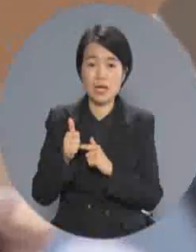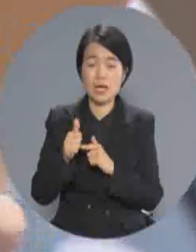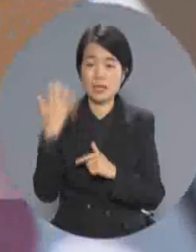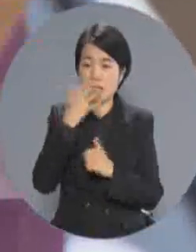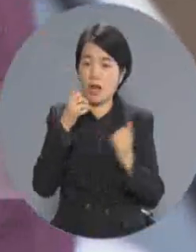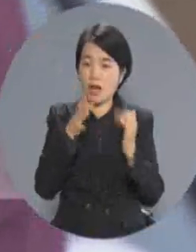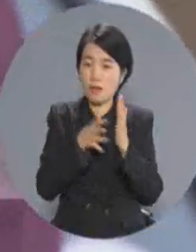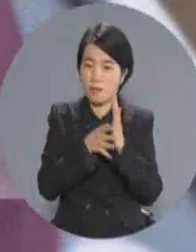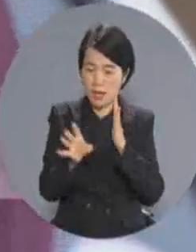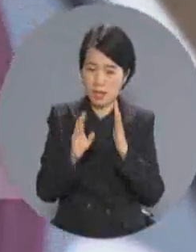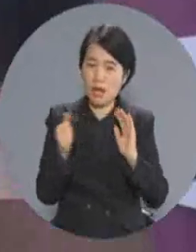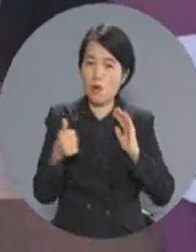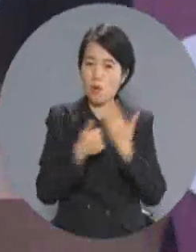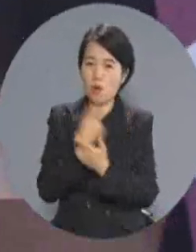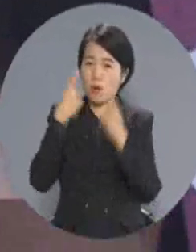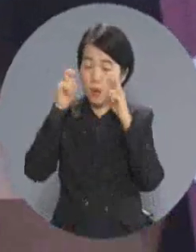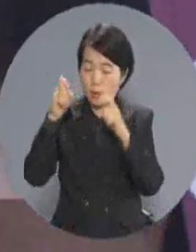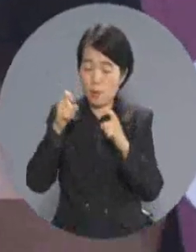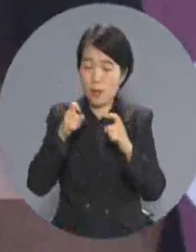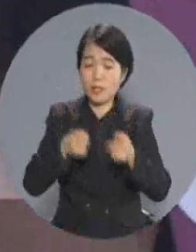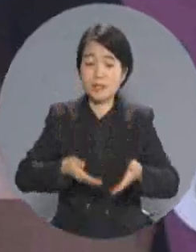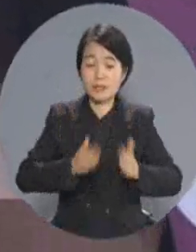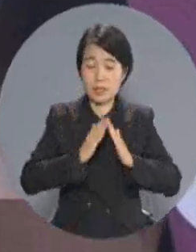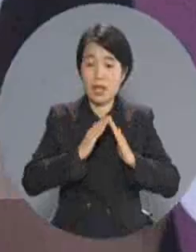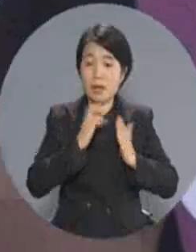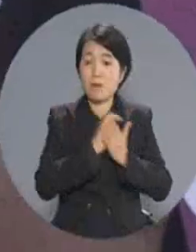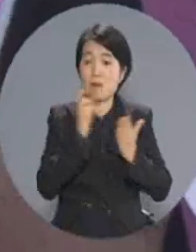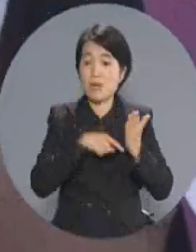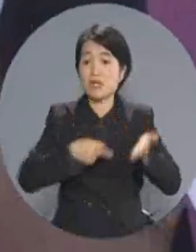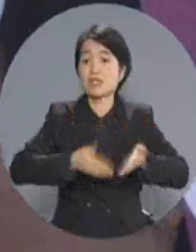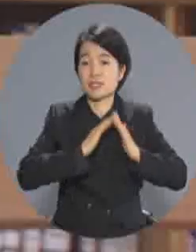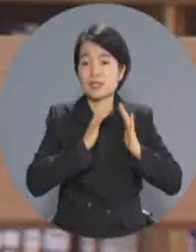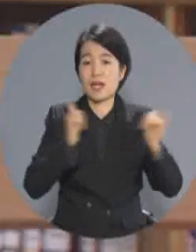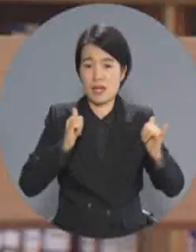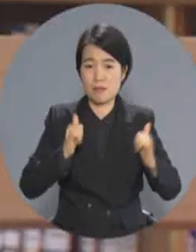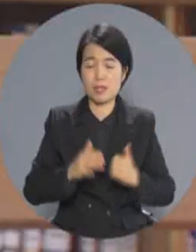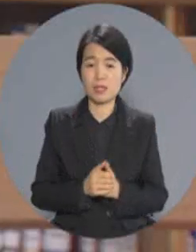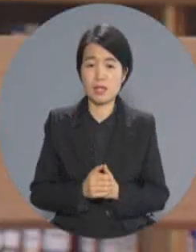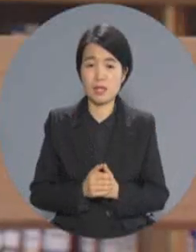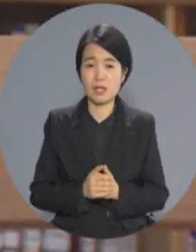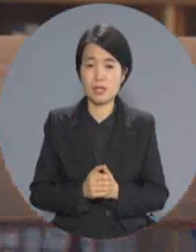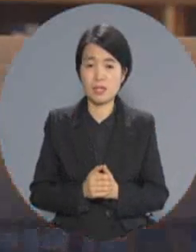가해자 옹호 의혹을 제기한게이 법인의 설립자기 때문입니다 미투에